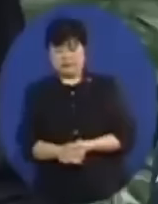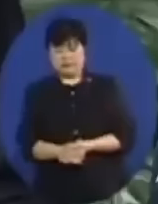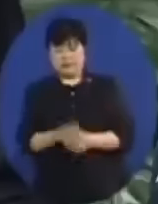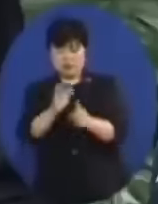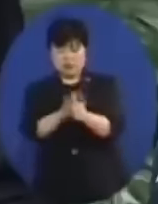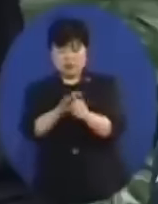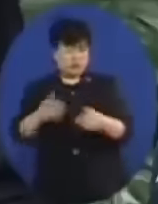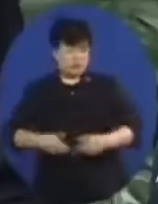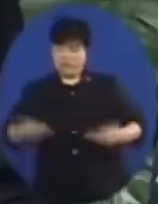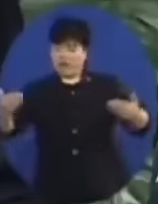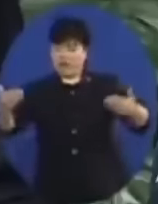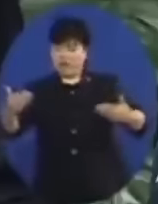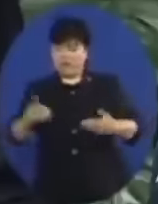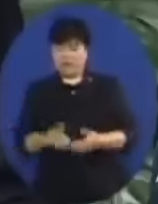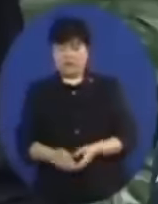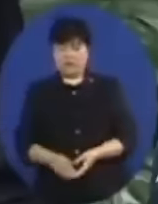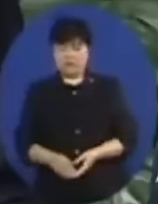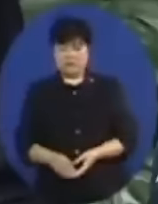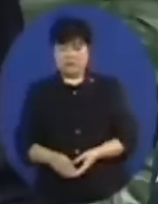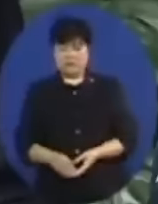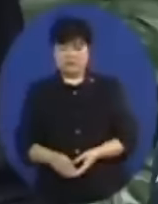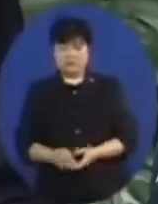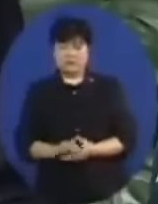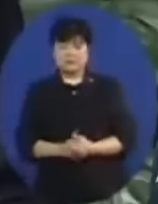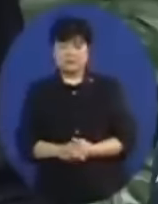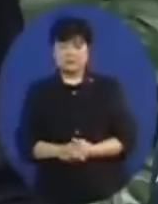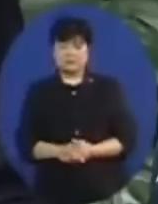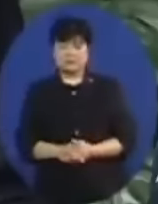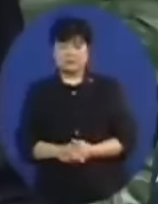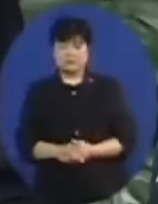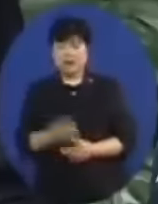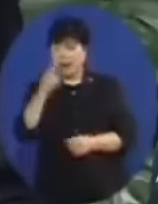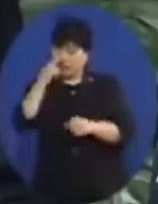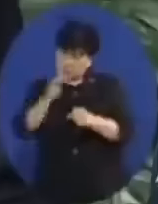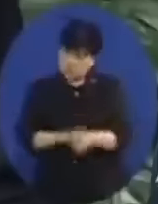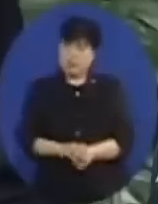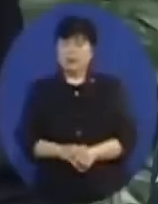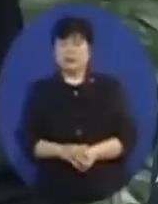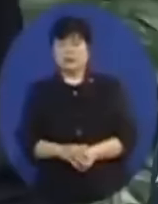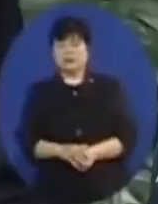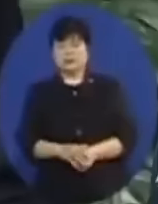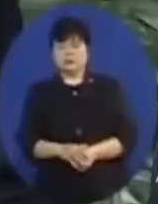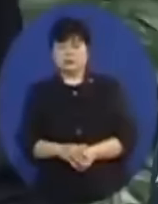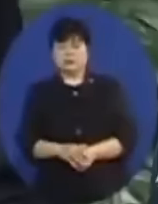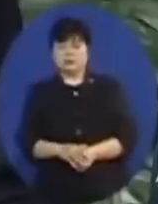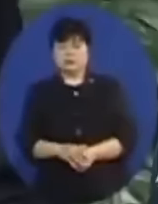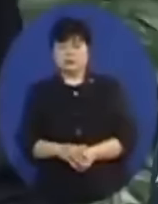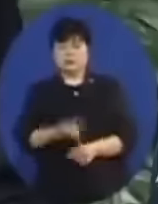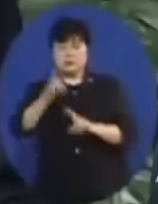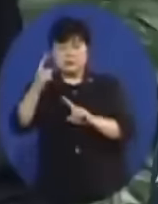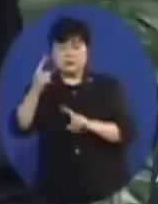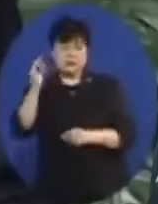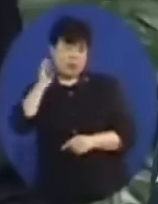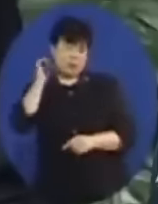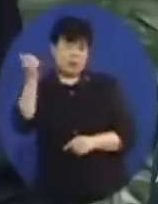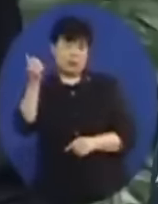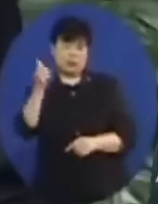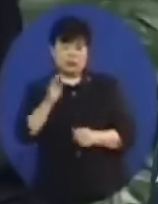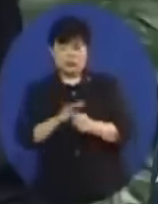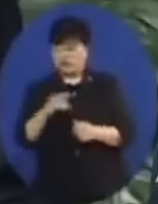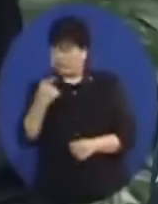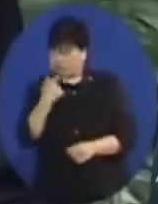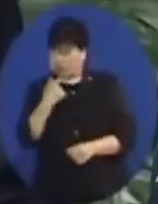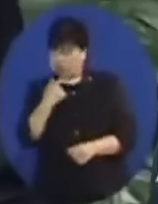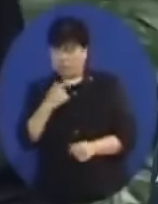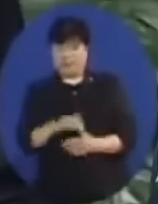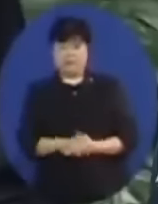뭘 줄 수 있단 말입니까? 너무나 울분이 생겨서 줄 수 없습니다.